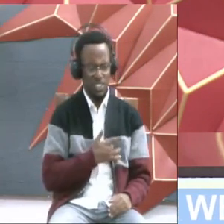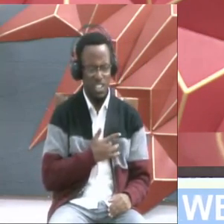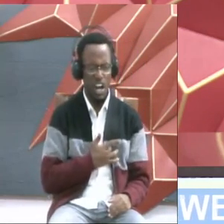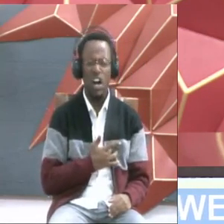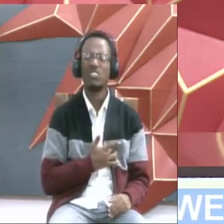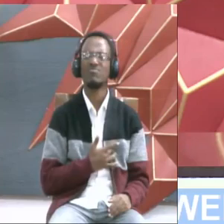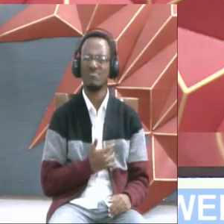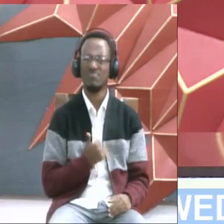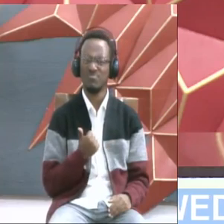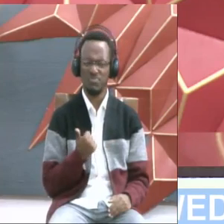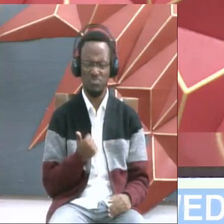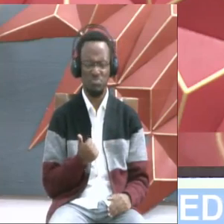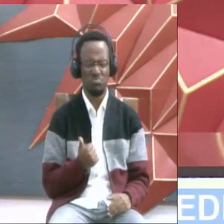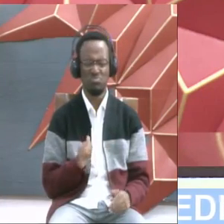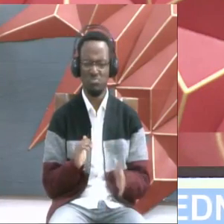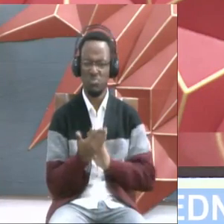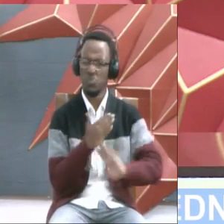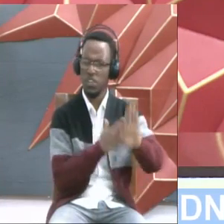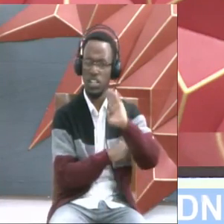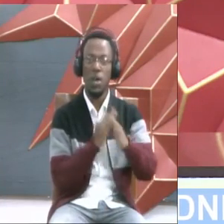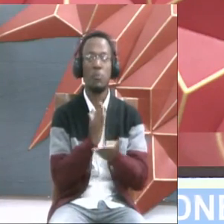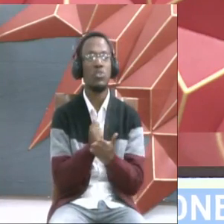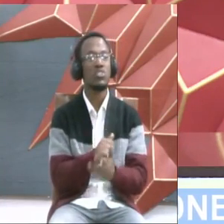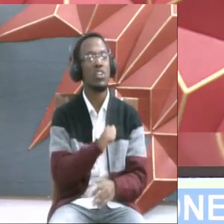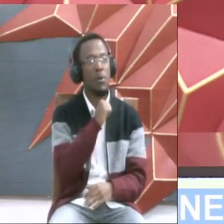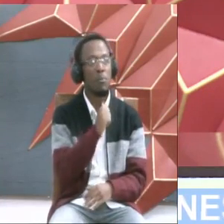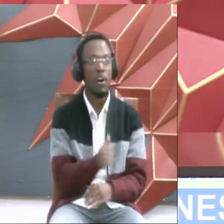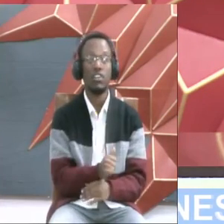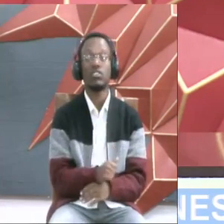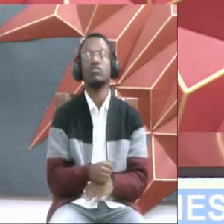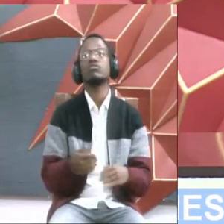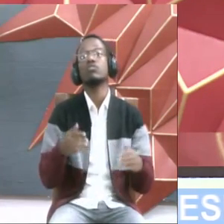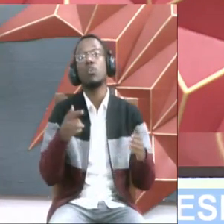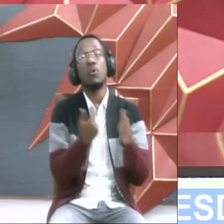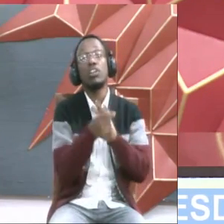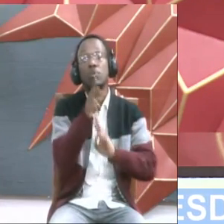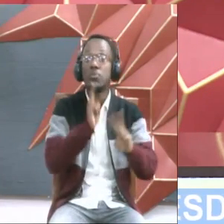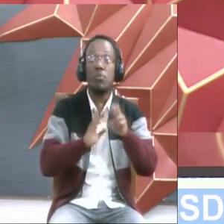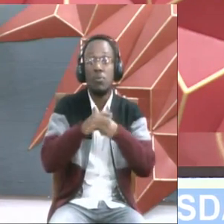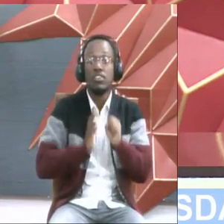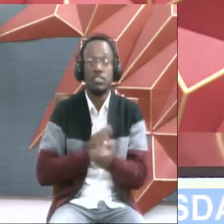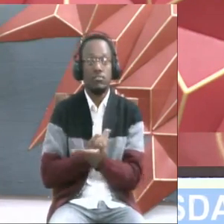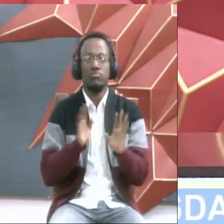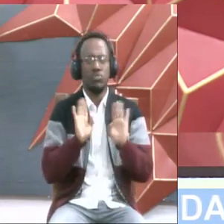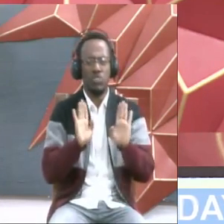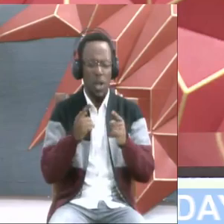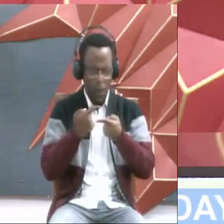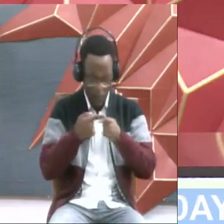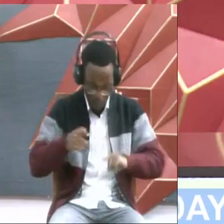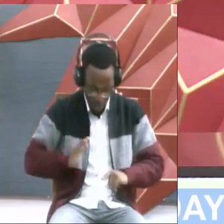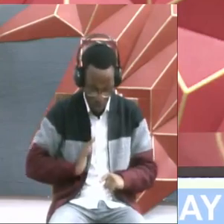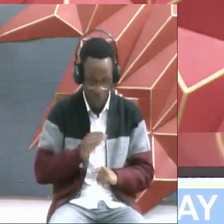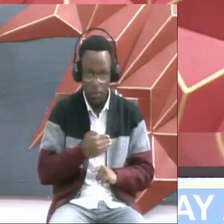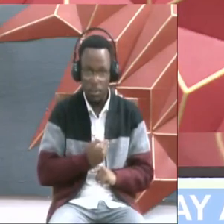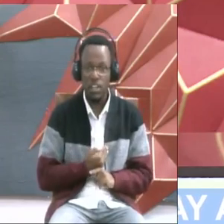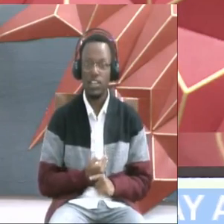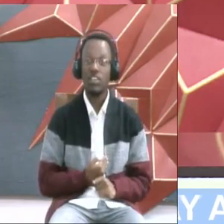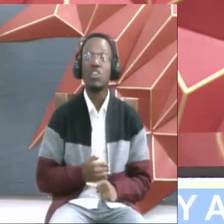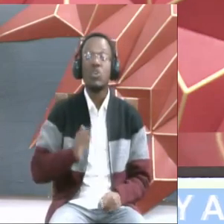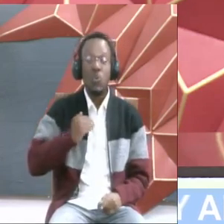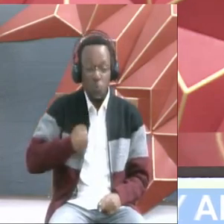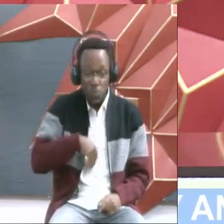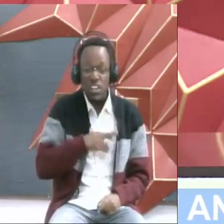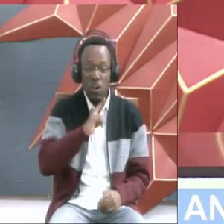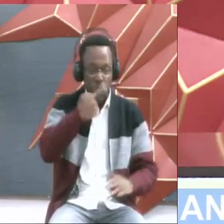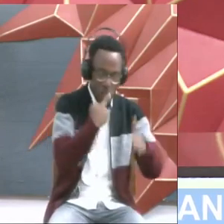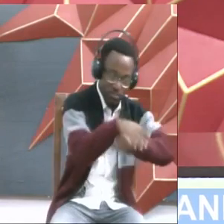imbere yayo kuko tutari mu by'abantu batugeze ahubwo turi mu by'Imana ubwayo